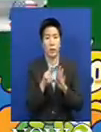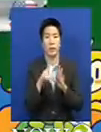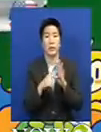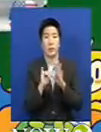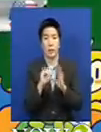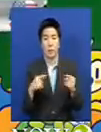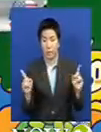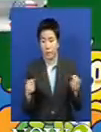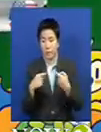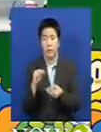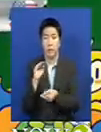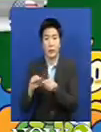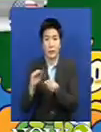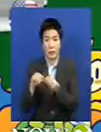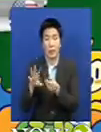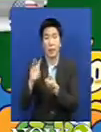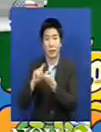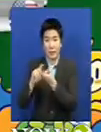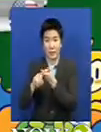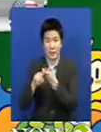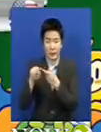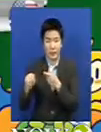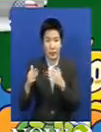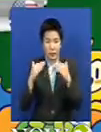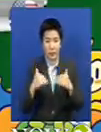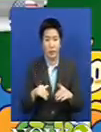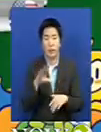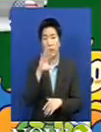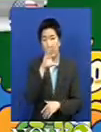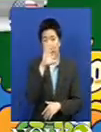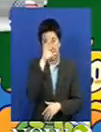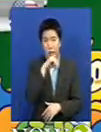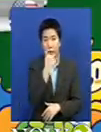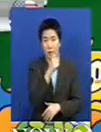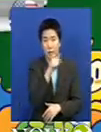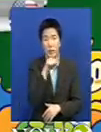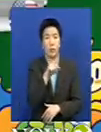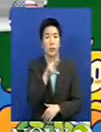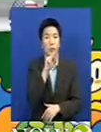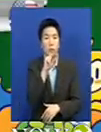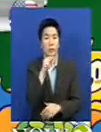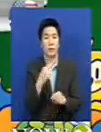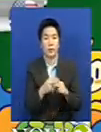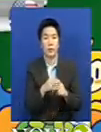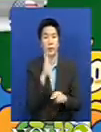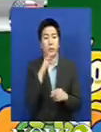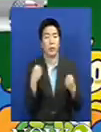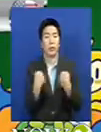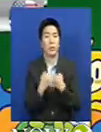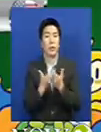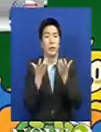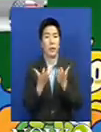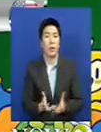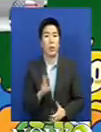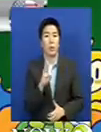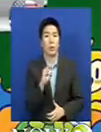ากรัสเซียและ17:30นะครับเวลา17:30นะครับ64 กิโลกรัมชายวุฒิชัยมาสุขจะเจอกับแกรี่รั